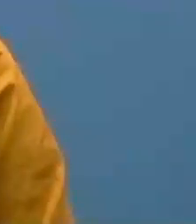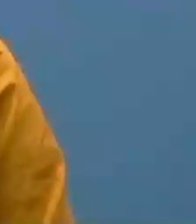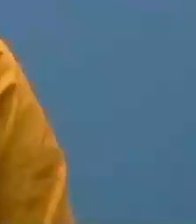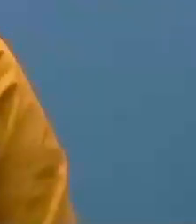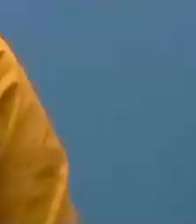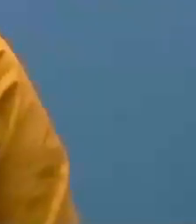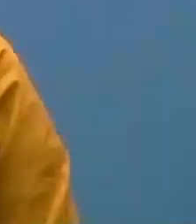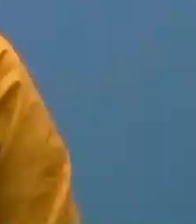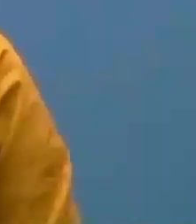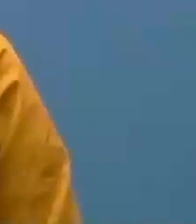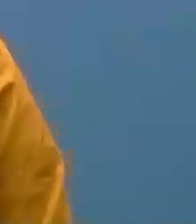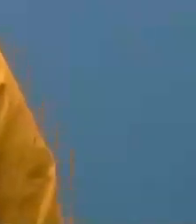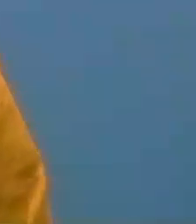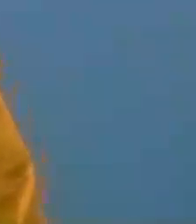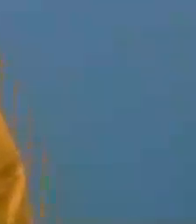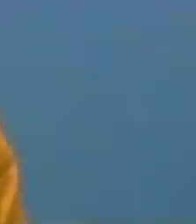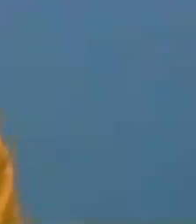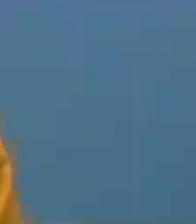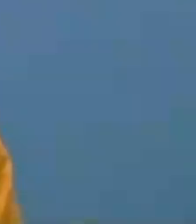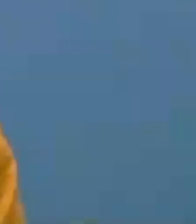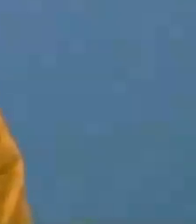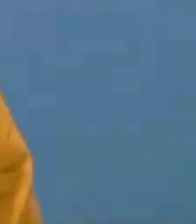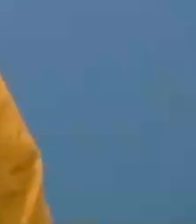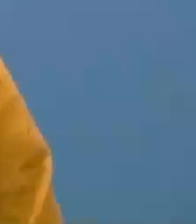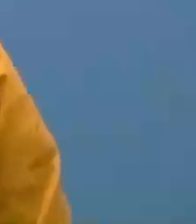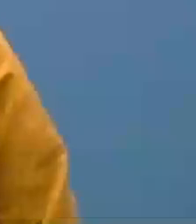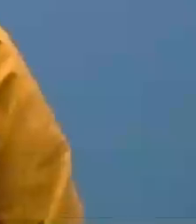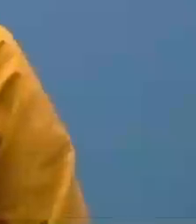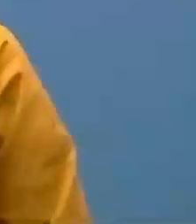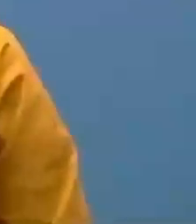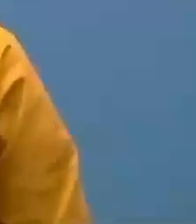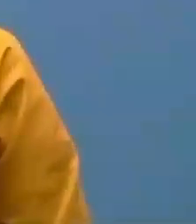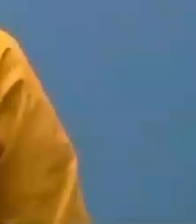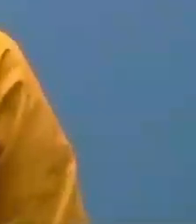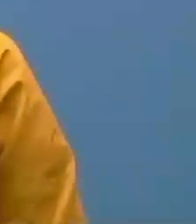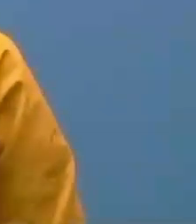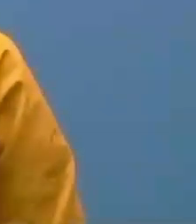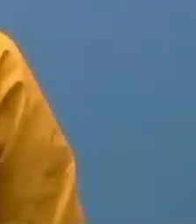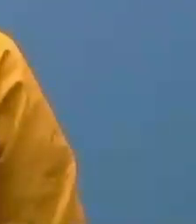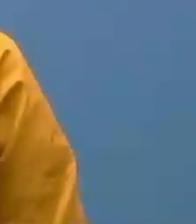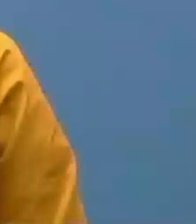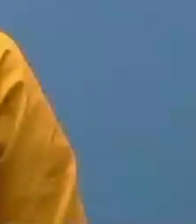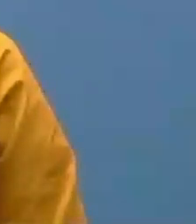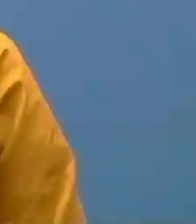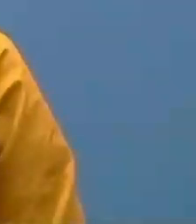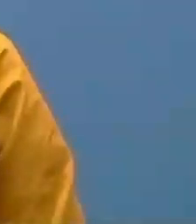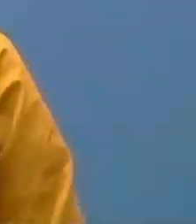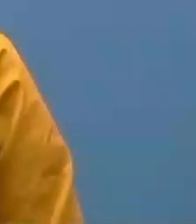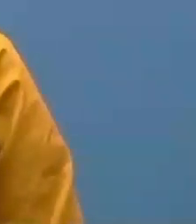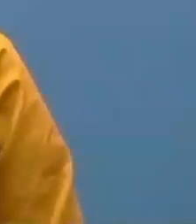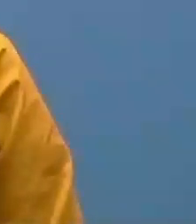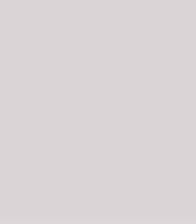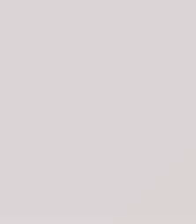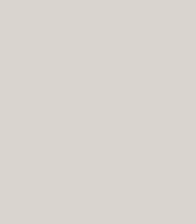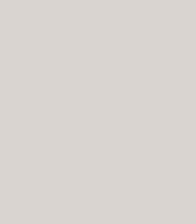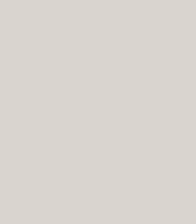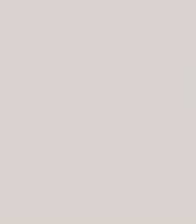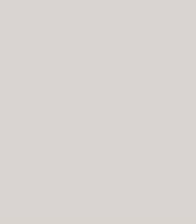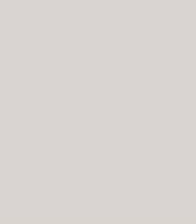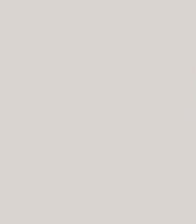经历苦难呢？对这些人所提出这人的这些问题呢，神呢给了答案。